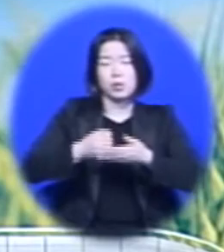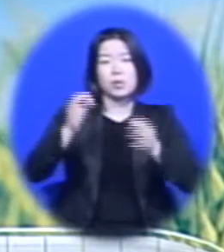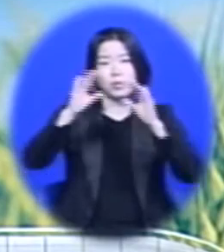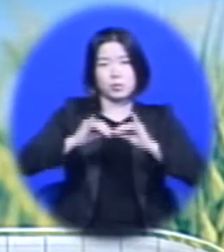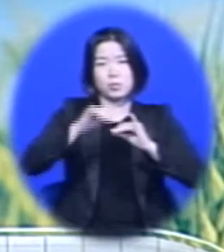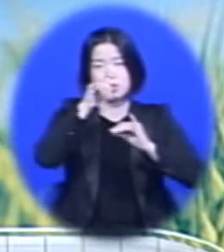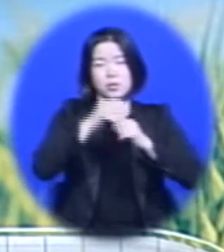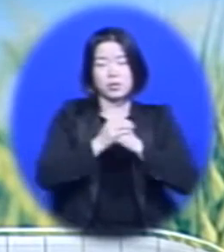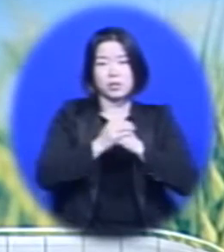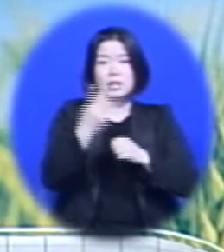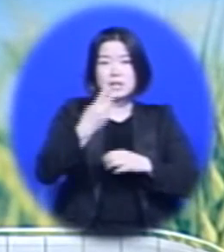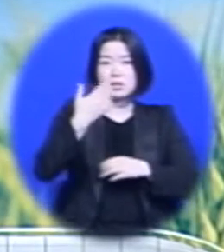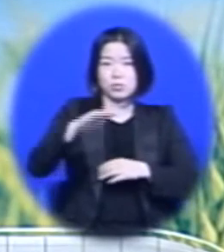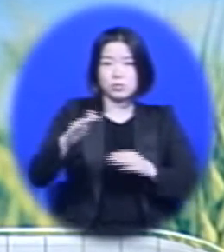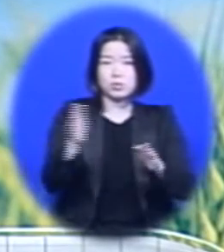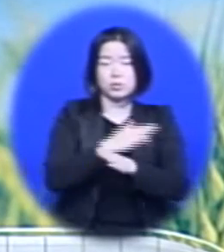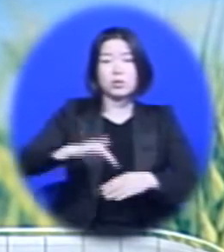그래서 2009년부터 우리는